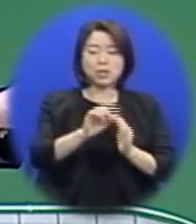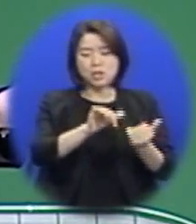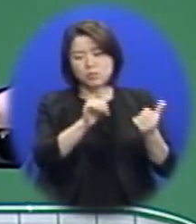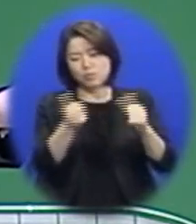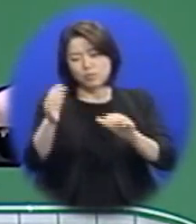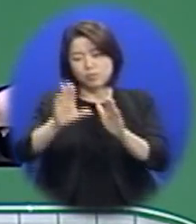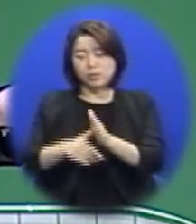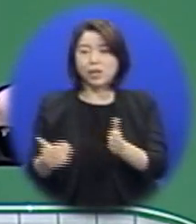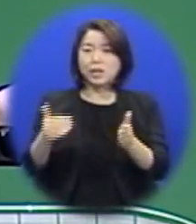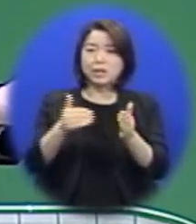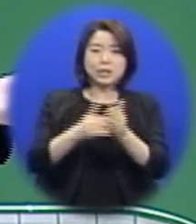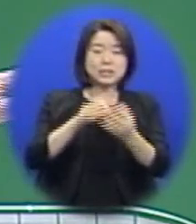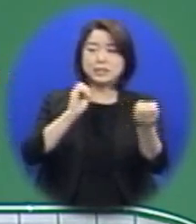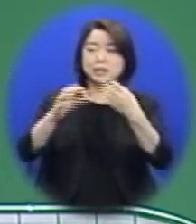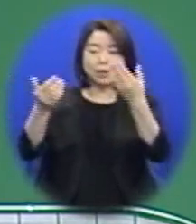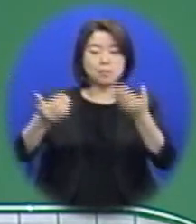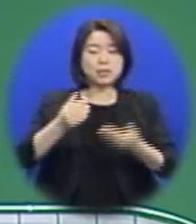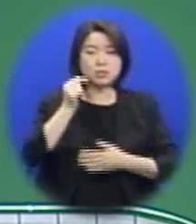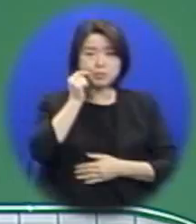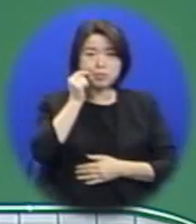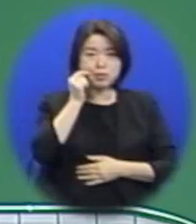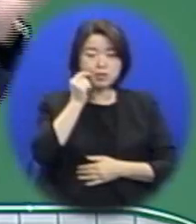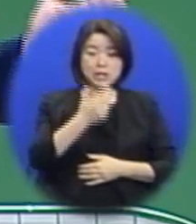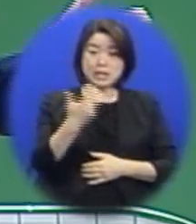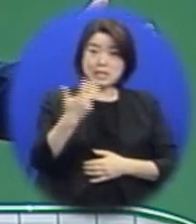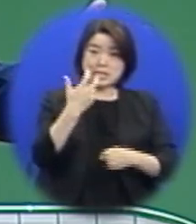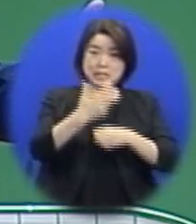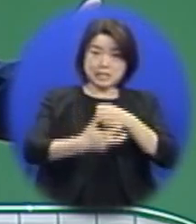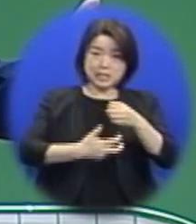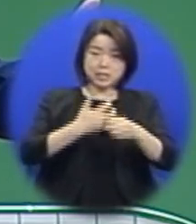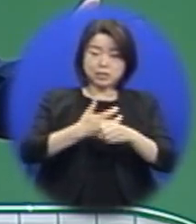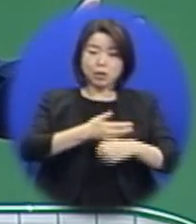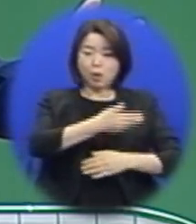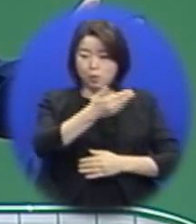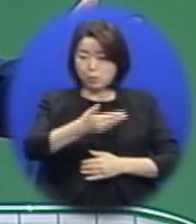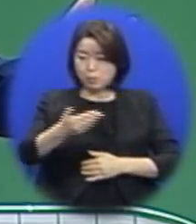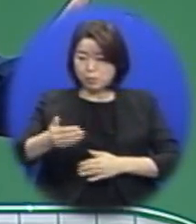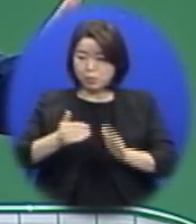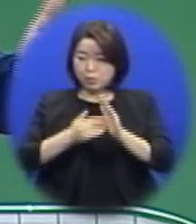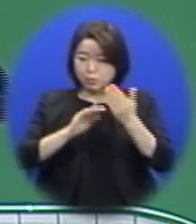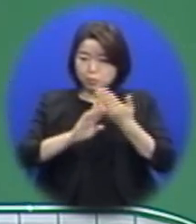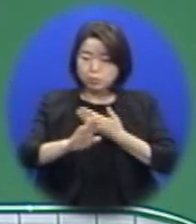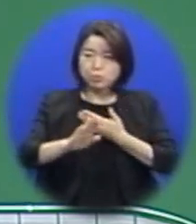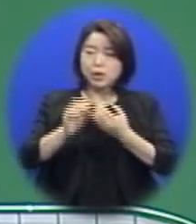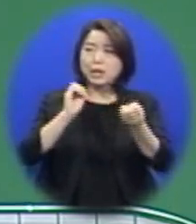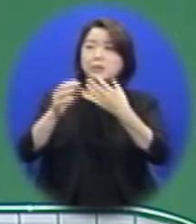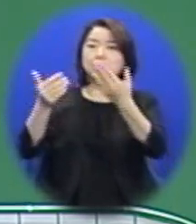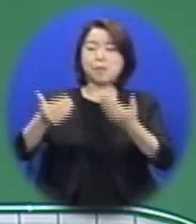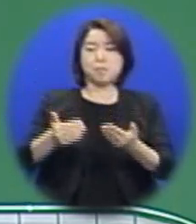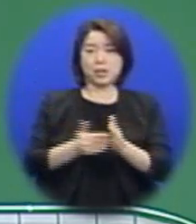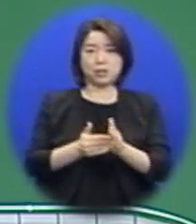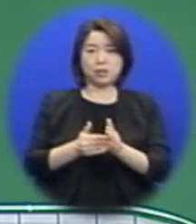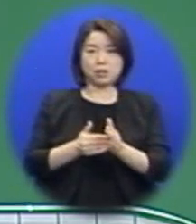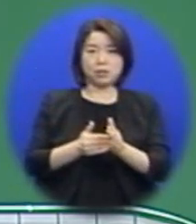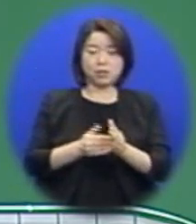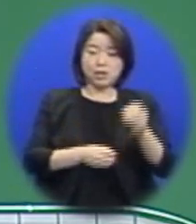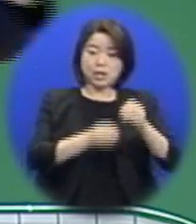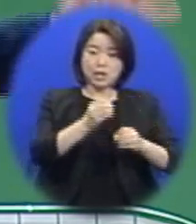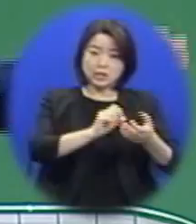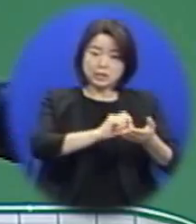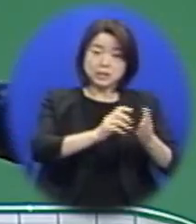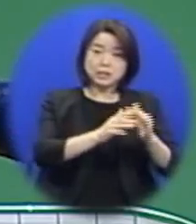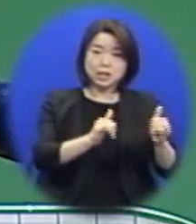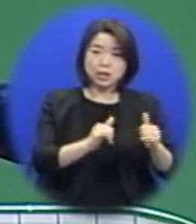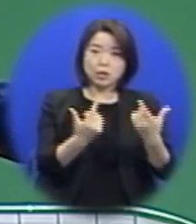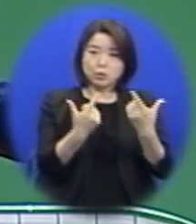응답받지 못합니다. 70년이 지나서 응답이 됩니다. 시편 기자와 동시대의 사람들 다